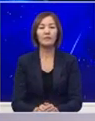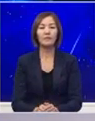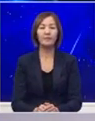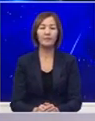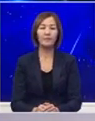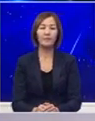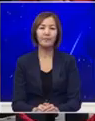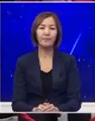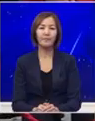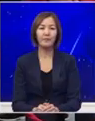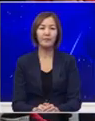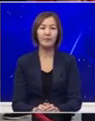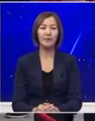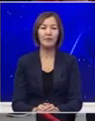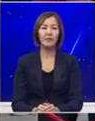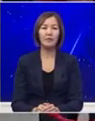толықтырады.